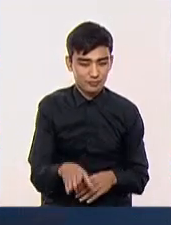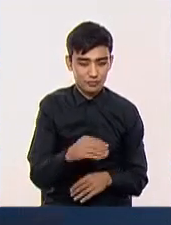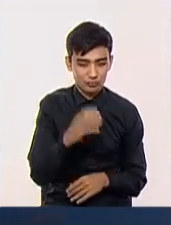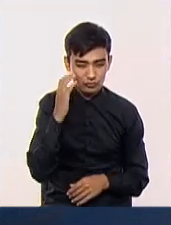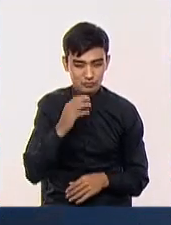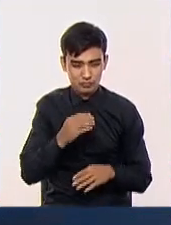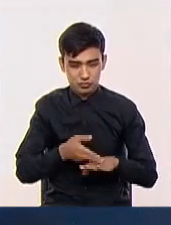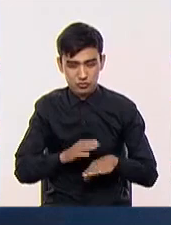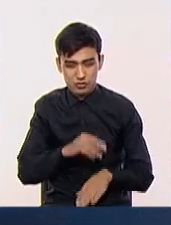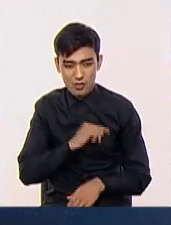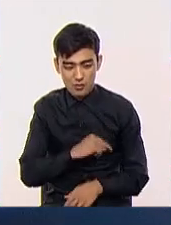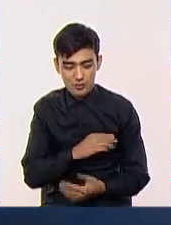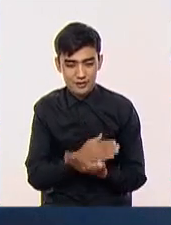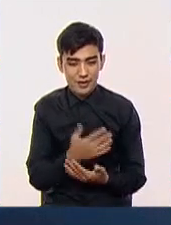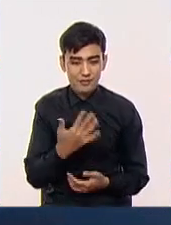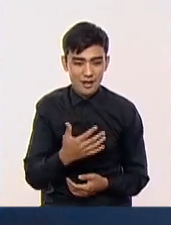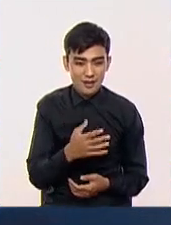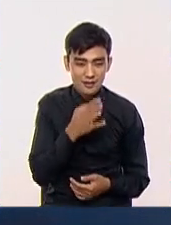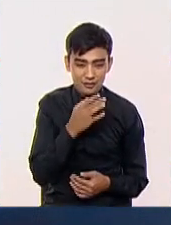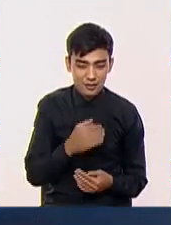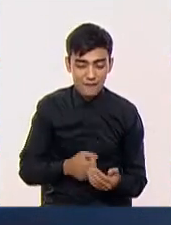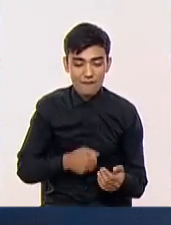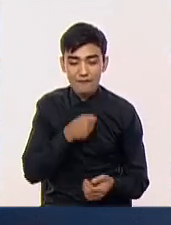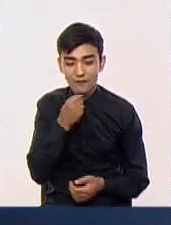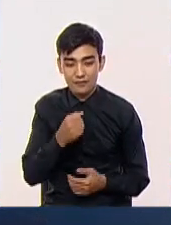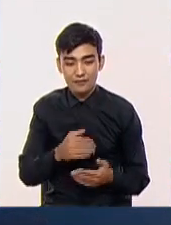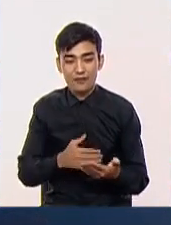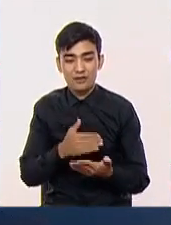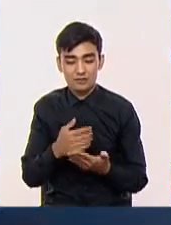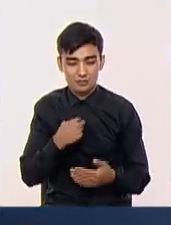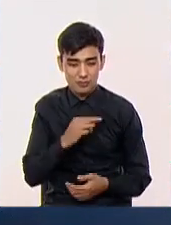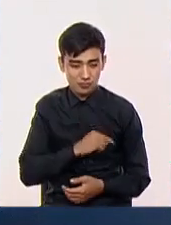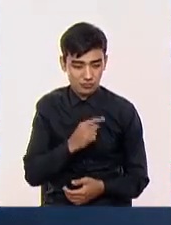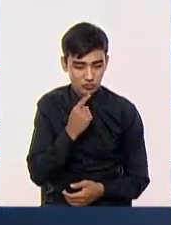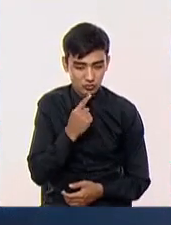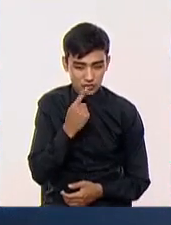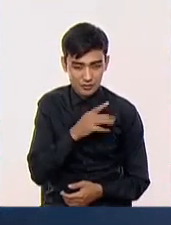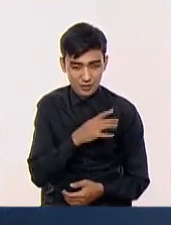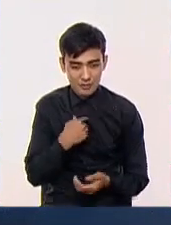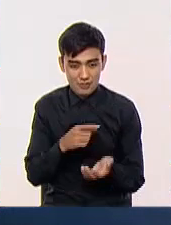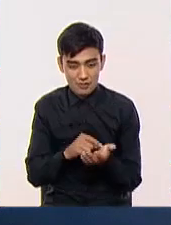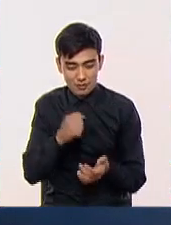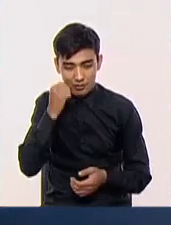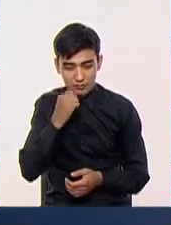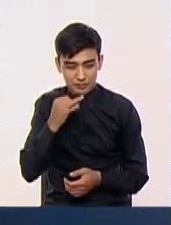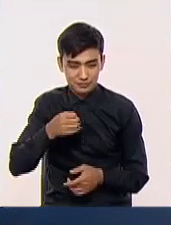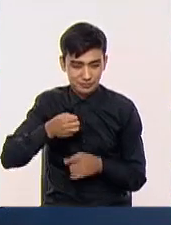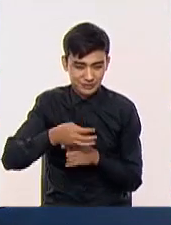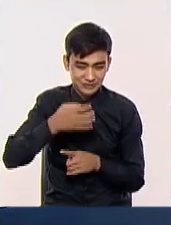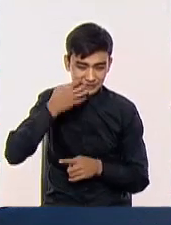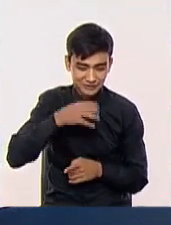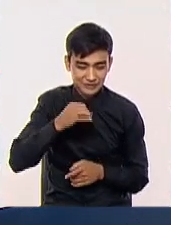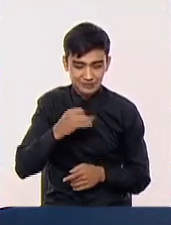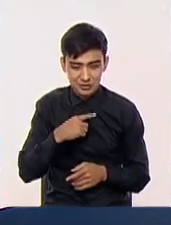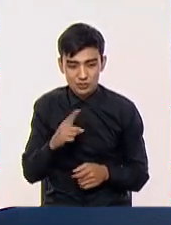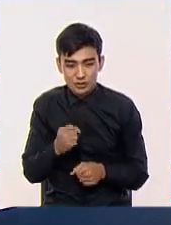істейтін әйелдер 50-ден кейін еңбек етудің қиын екенін айтады. Бейнетіміздің зейнетін көреміз деген шақта күннің ыстық суығына қарамай нәпақа